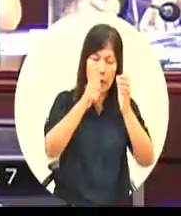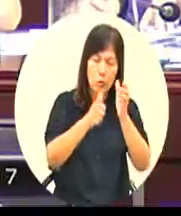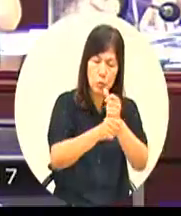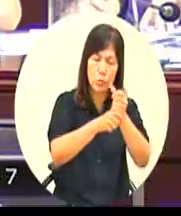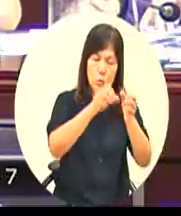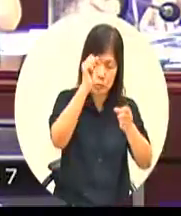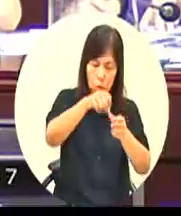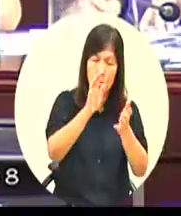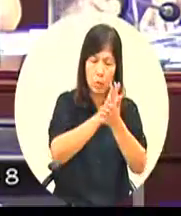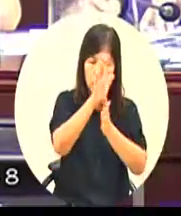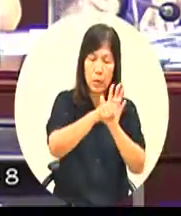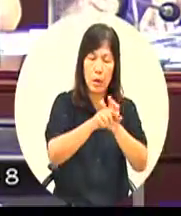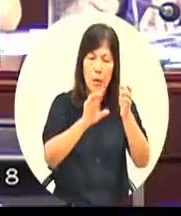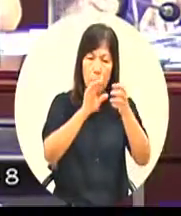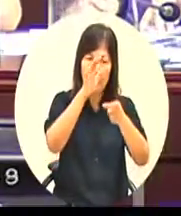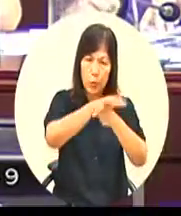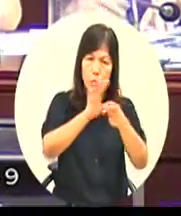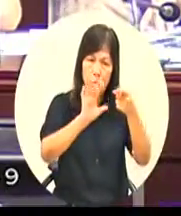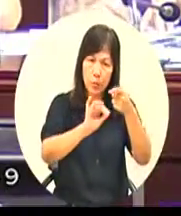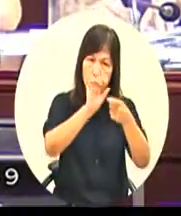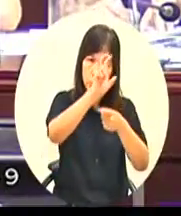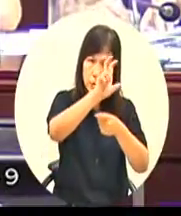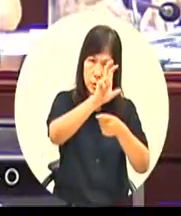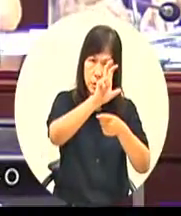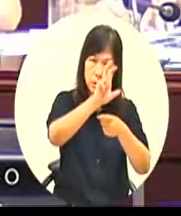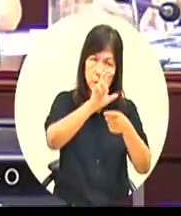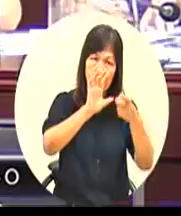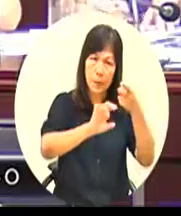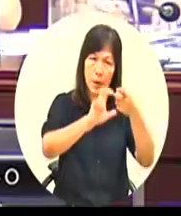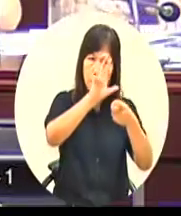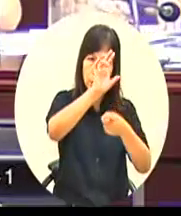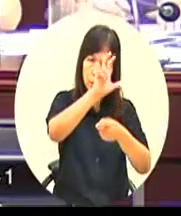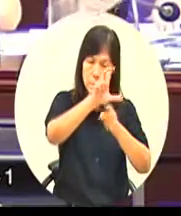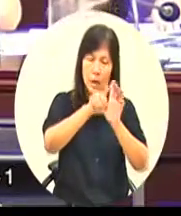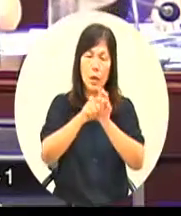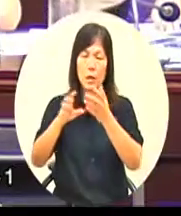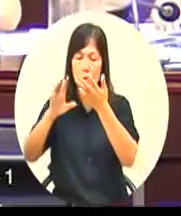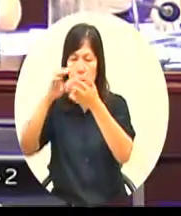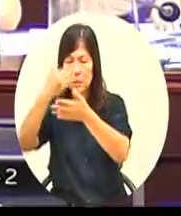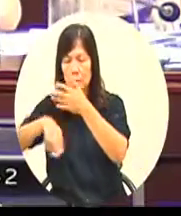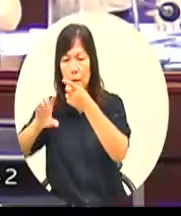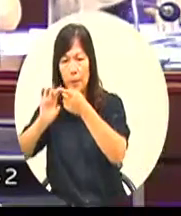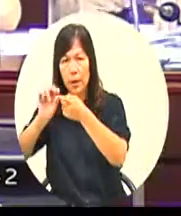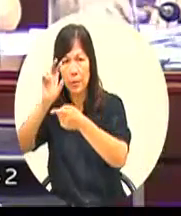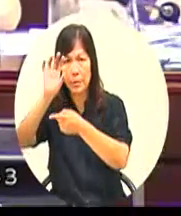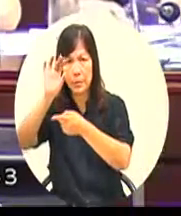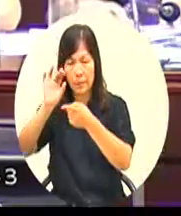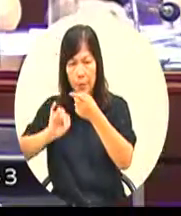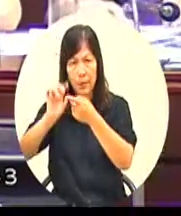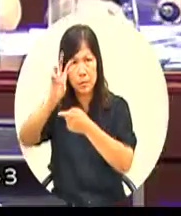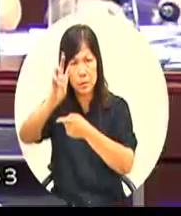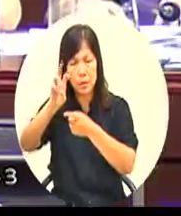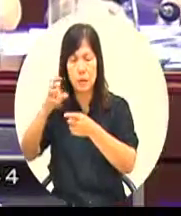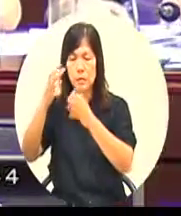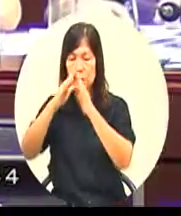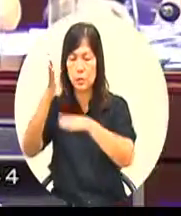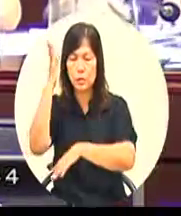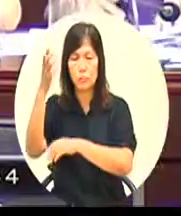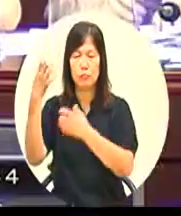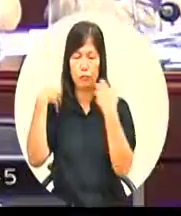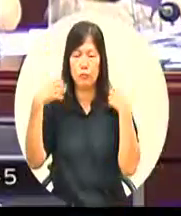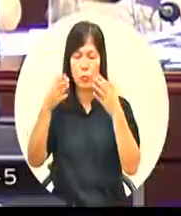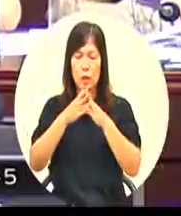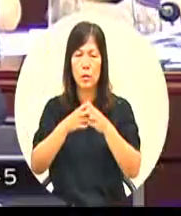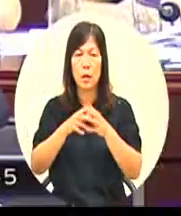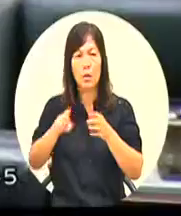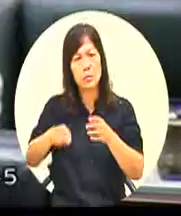补助七成，然后其他30%就是由市政府来负担。目前是这个状态， 不能讲说这